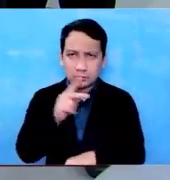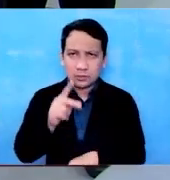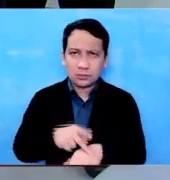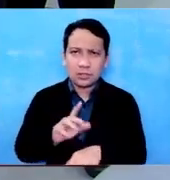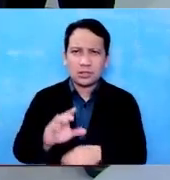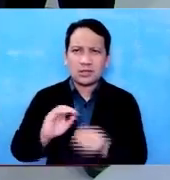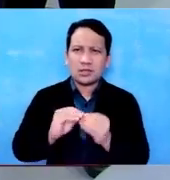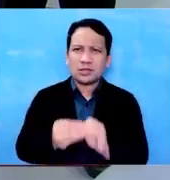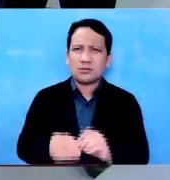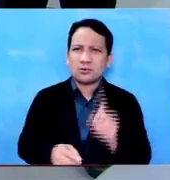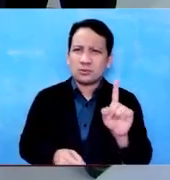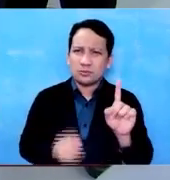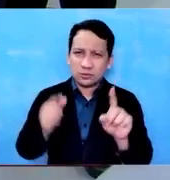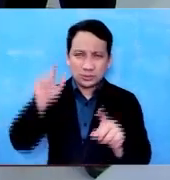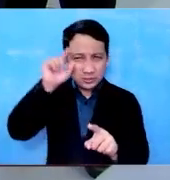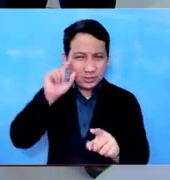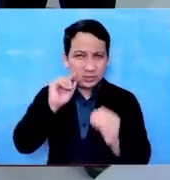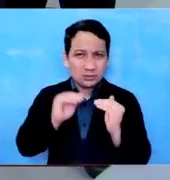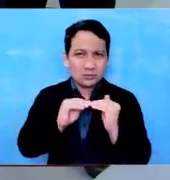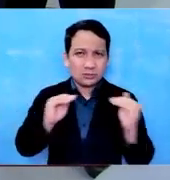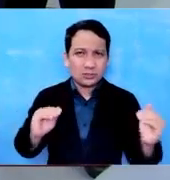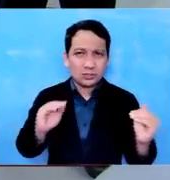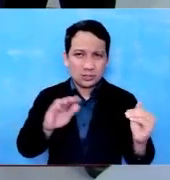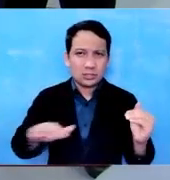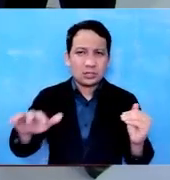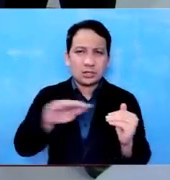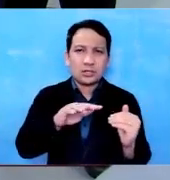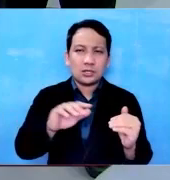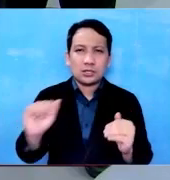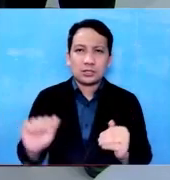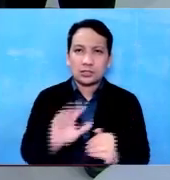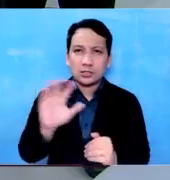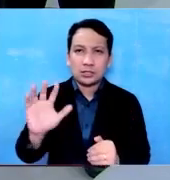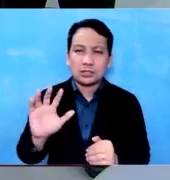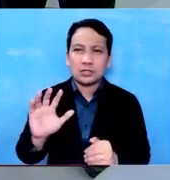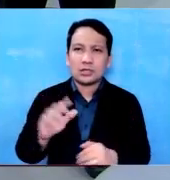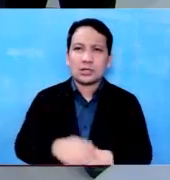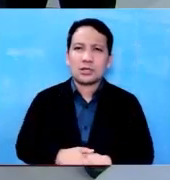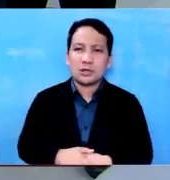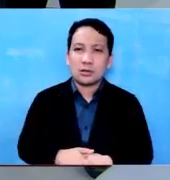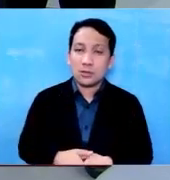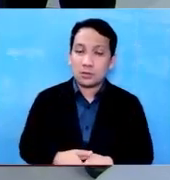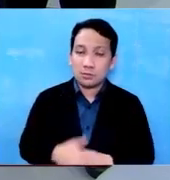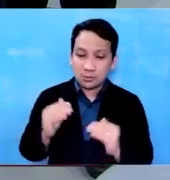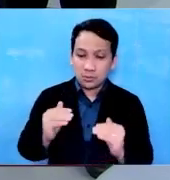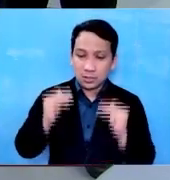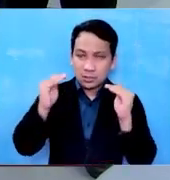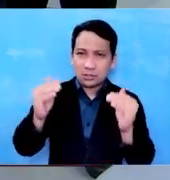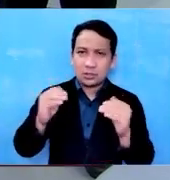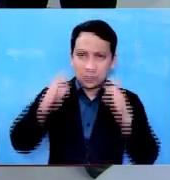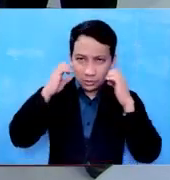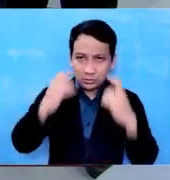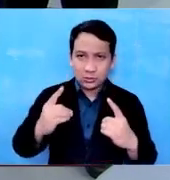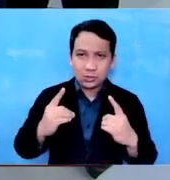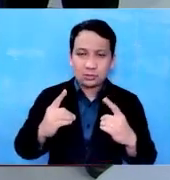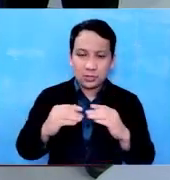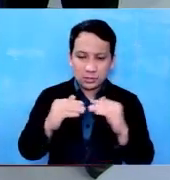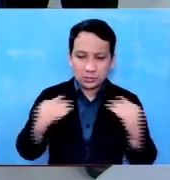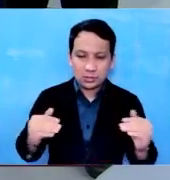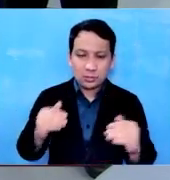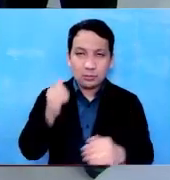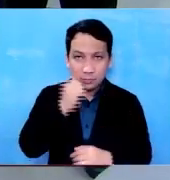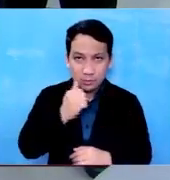sa gender equality po sa lahat ng Asian countries. Mas mataas din daw ang education levels ng mga babae